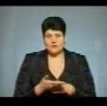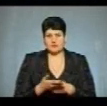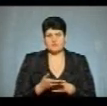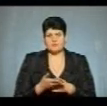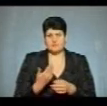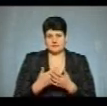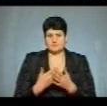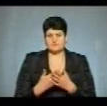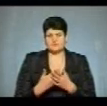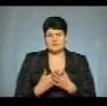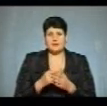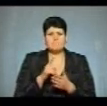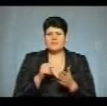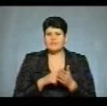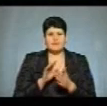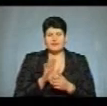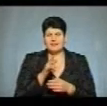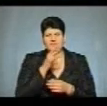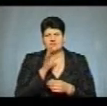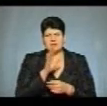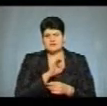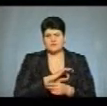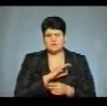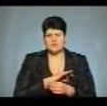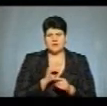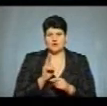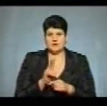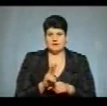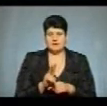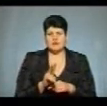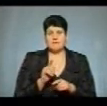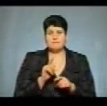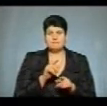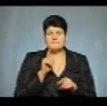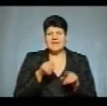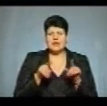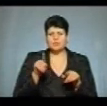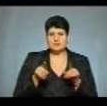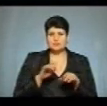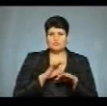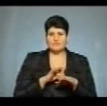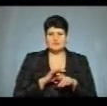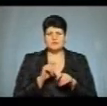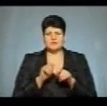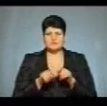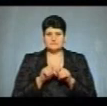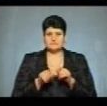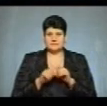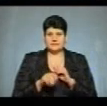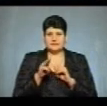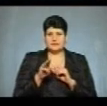скажімо так. Питання не в часі експлуатації самого тролейбуса, а в періодичності проведення регламентних робіт.